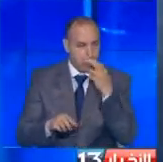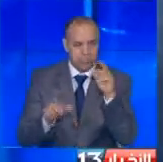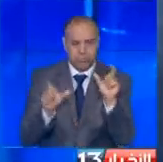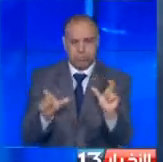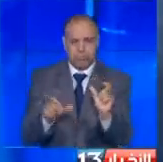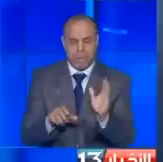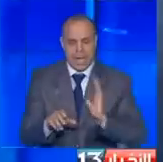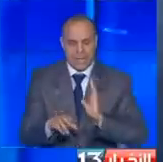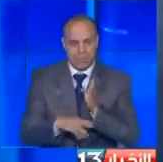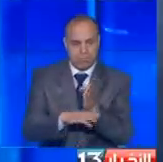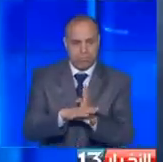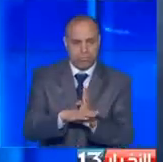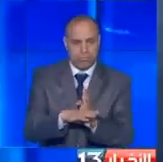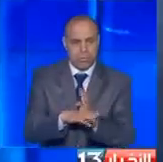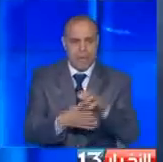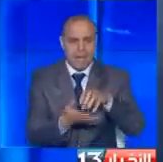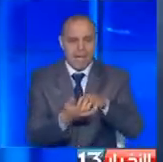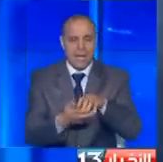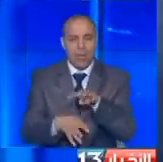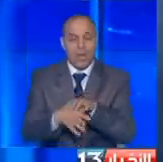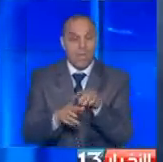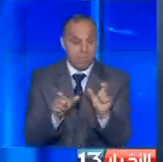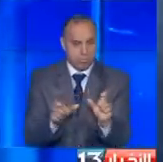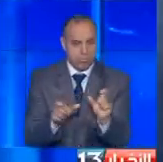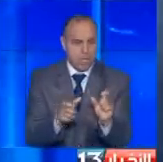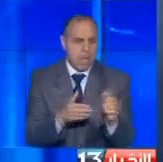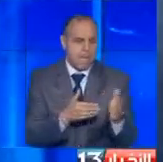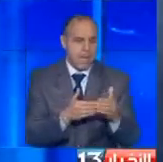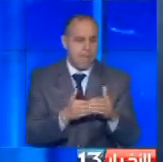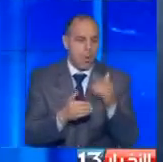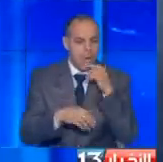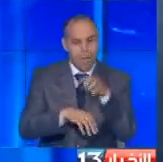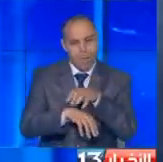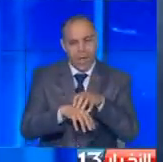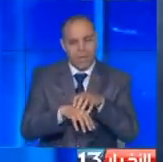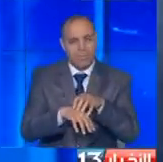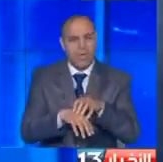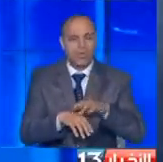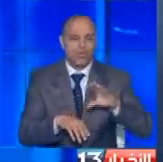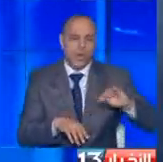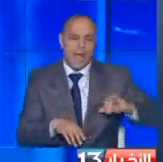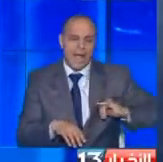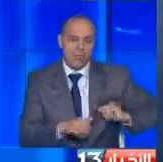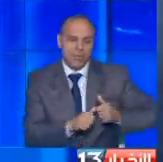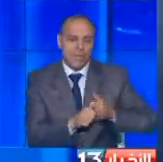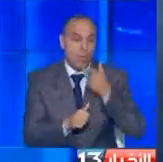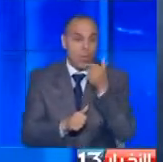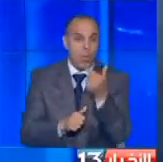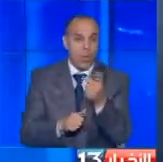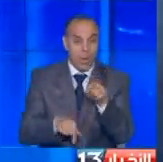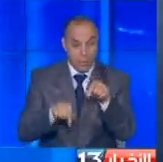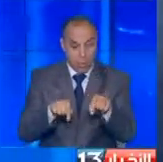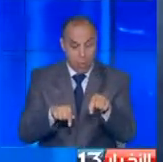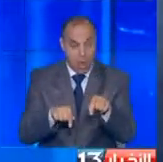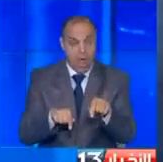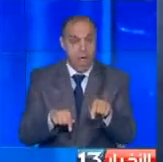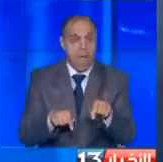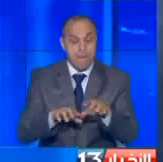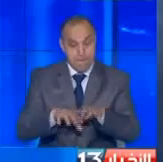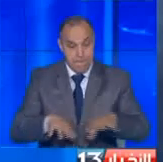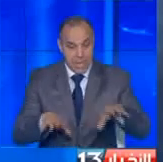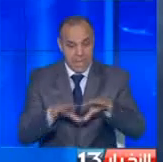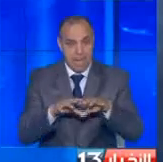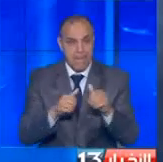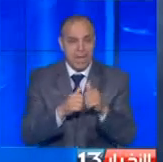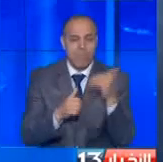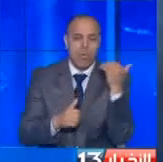الأمنية والعسكرية محيط مقر الولاية وبجانب مبنى معتمدية سوق لحد، ومتابعة للوضع بهذه المنطقة.